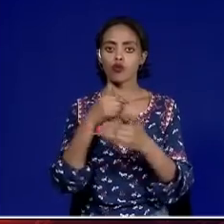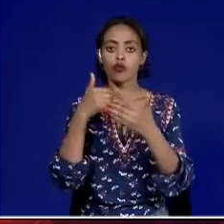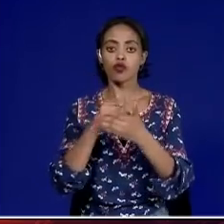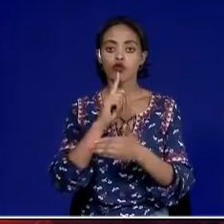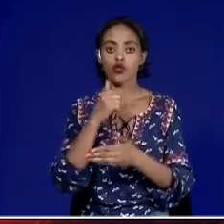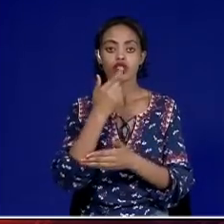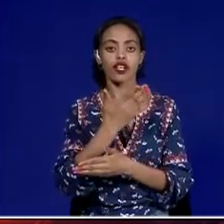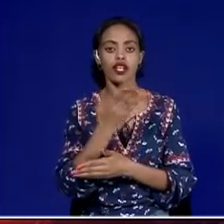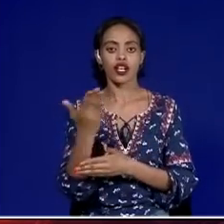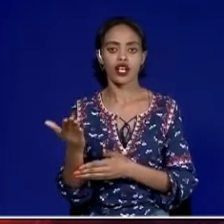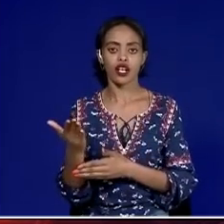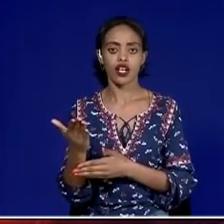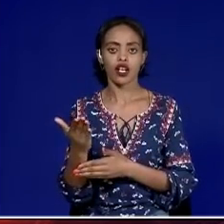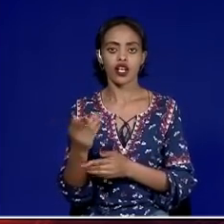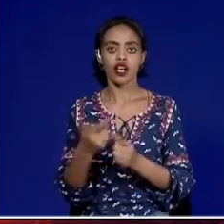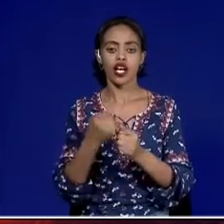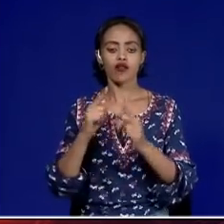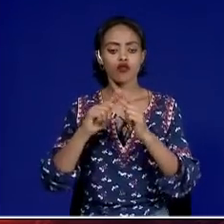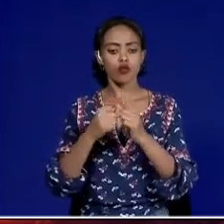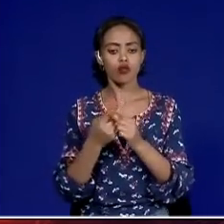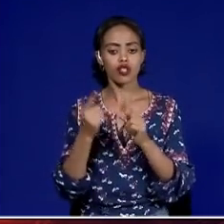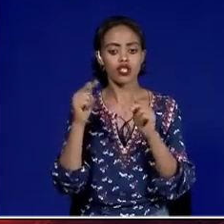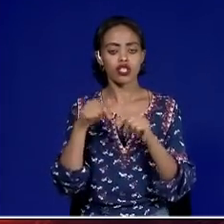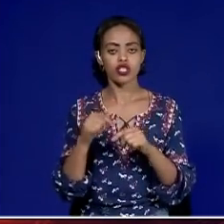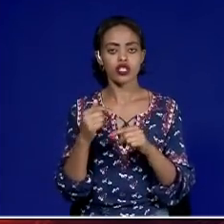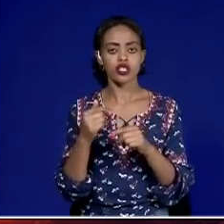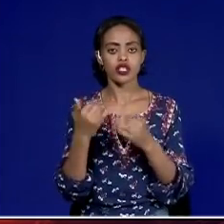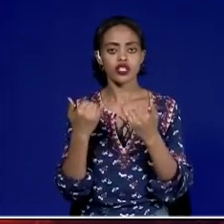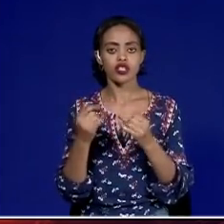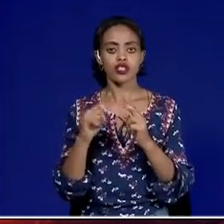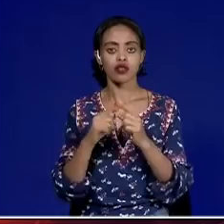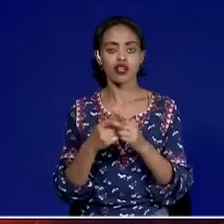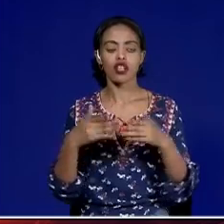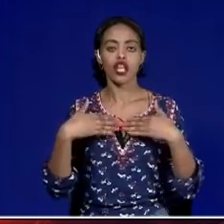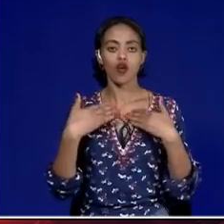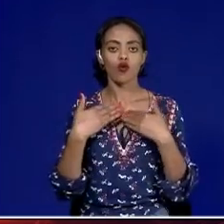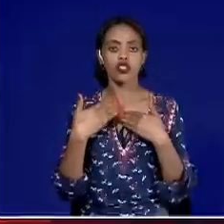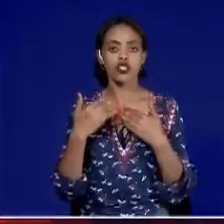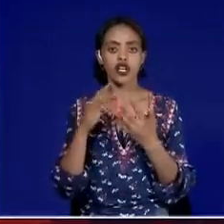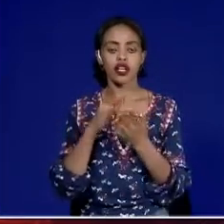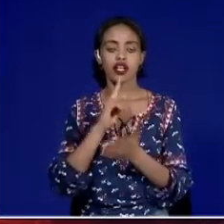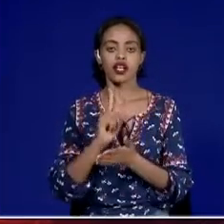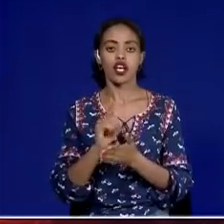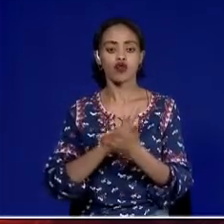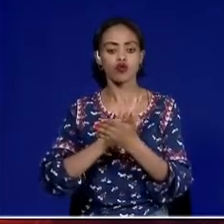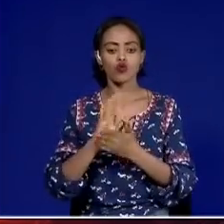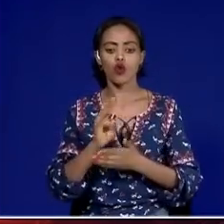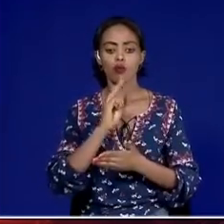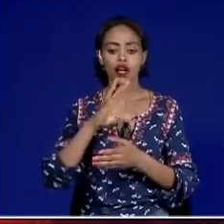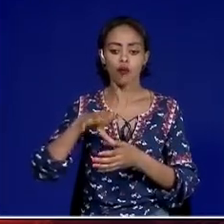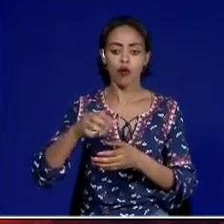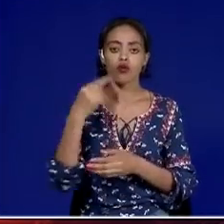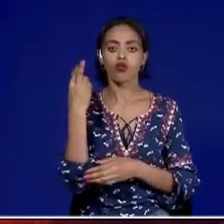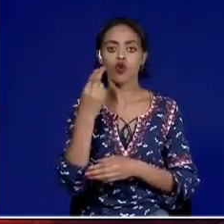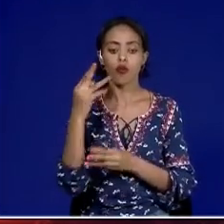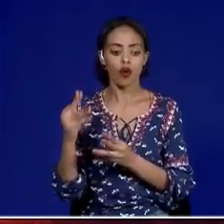دول نقر كارت جمر حزنا كارت كار حزي أو تحقوس ما خلينا هنا ريماي كبام بعدين تكملوا